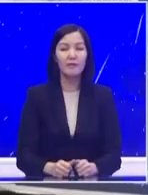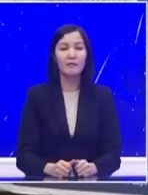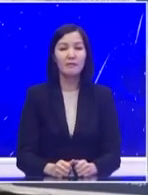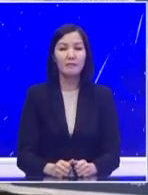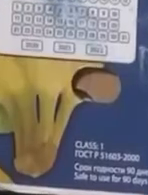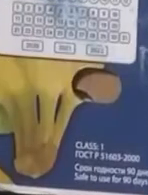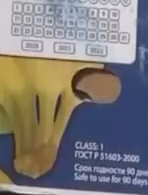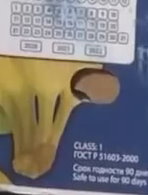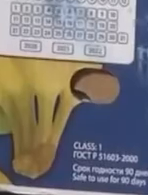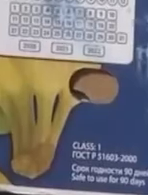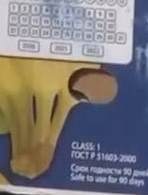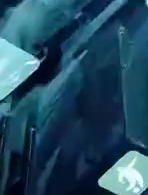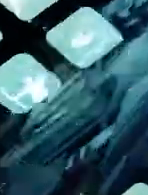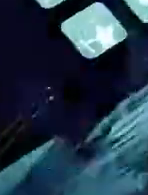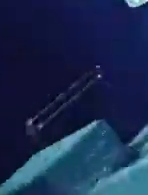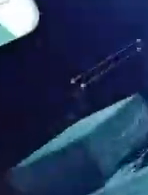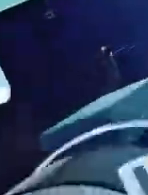Ербол Атантелов, телеканал ЖТСУ.